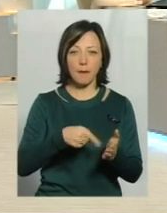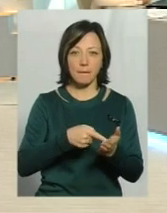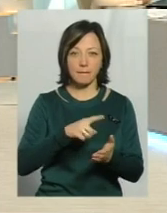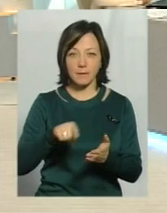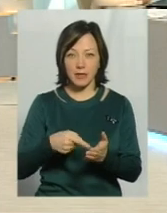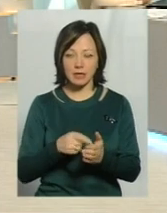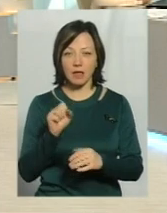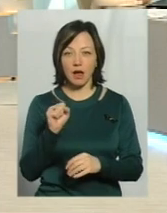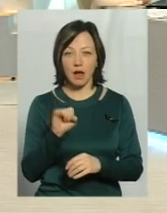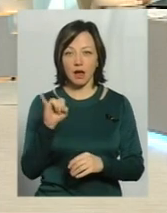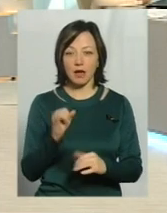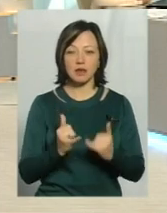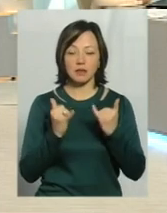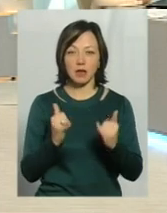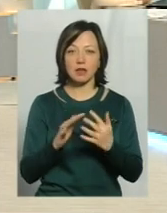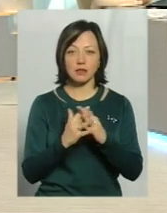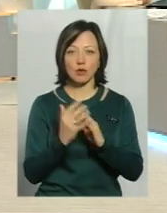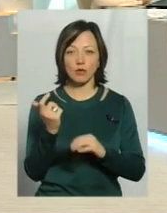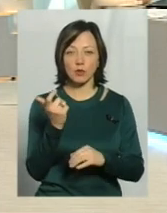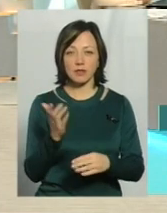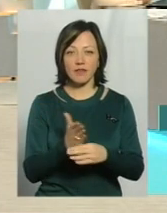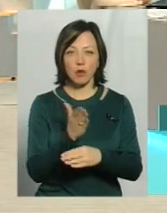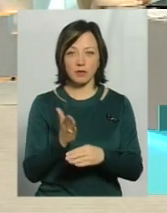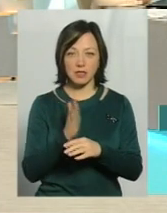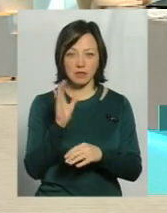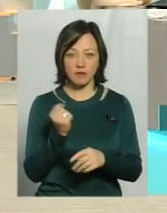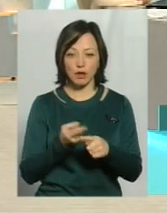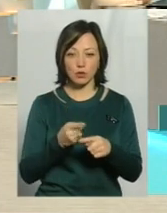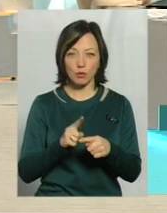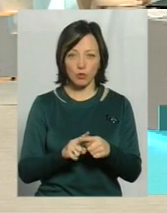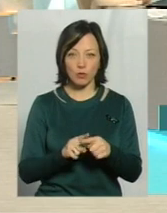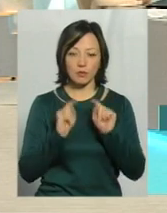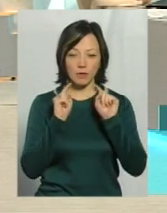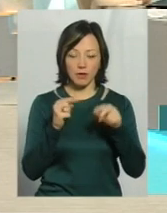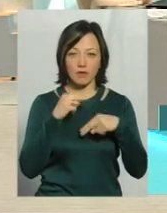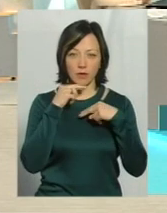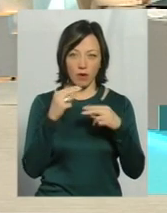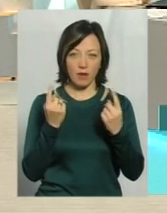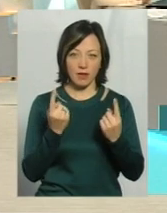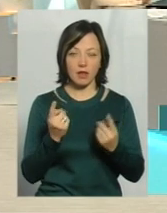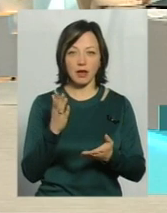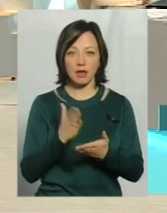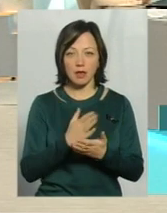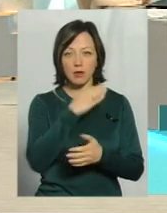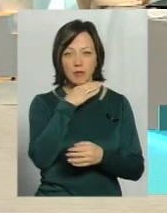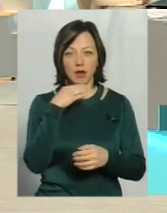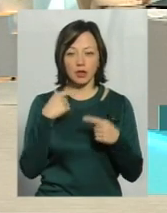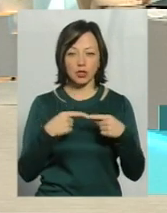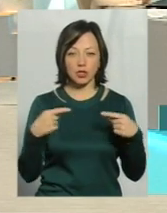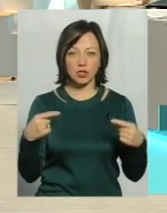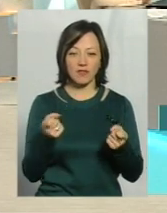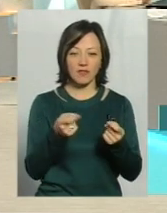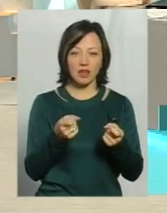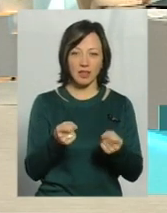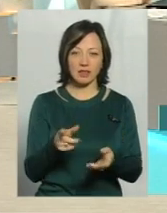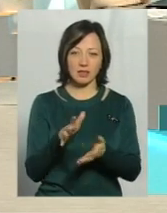для сільськогосподарського виробництва. Тому на неї приділяється велика увага. Ну, є і багато інших – викиди, скиди